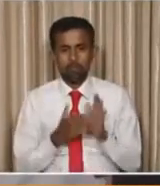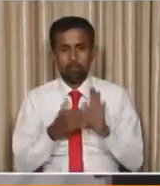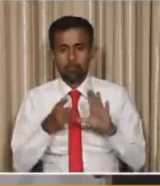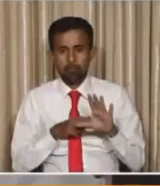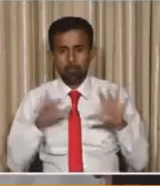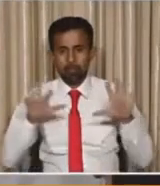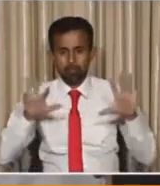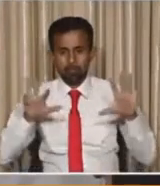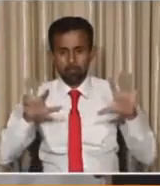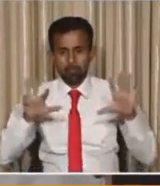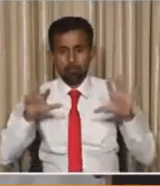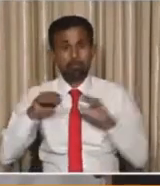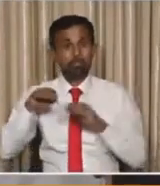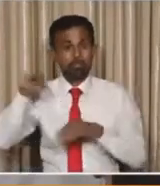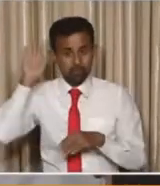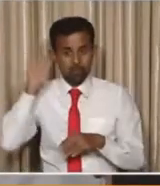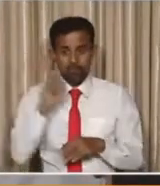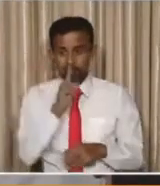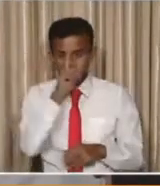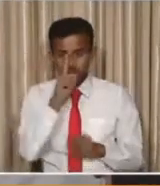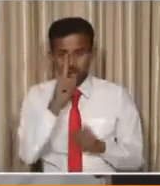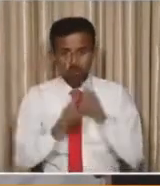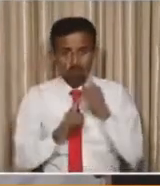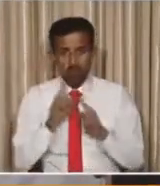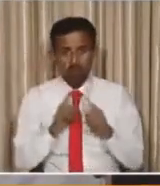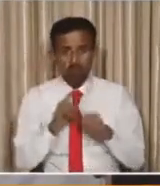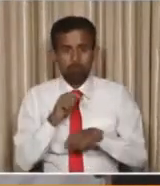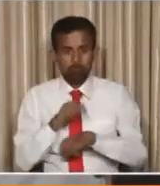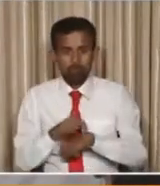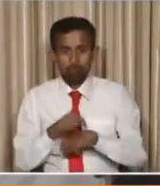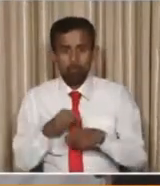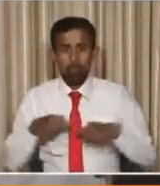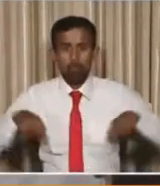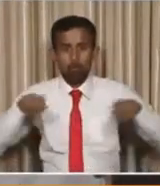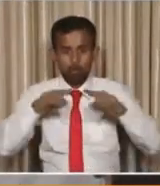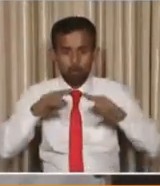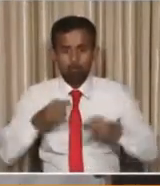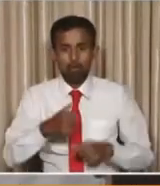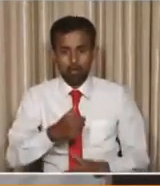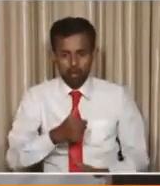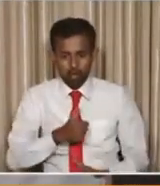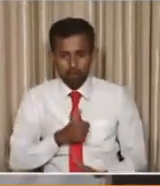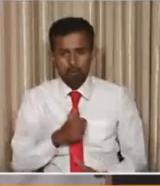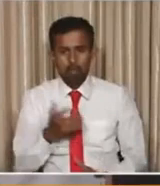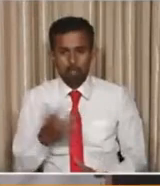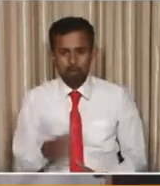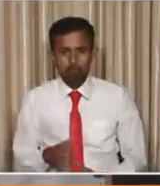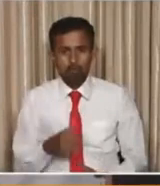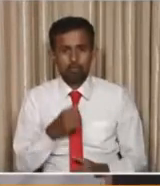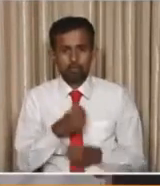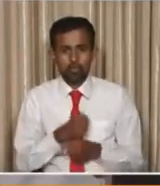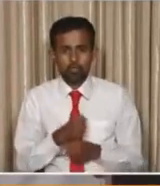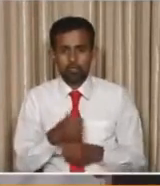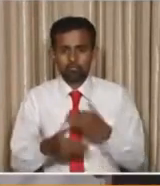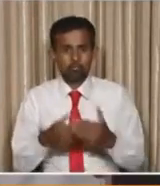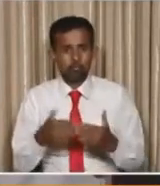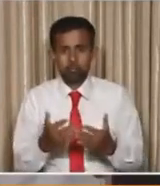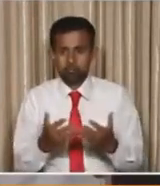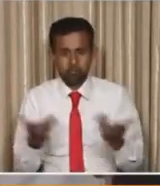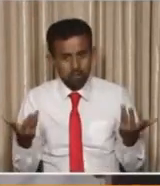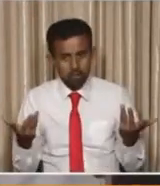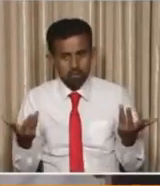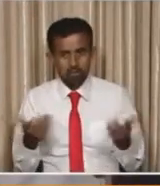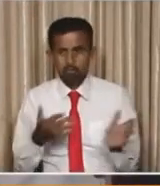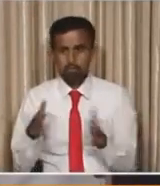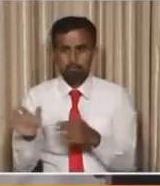9 වෙනිදාට ඉස්සෙල්ලා ඊට ඉස්සෙල්ලා සතිය අපි සාකච්ඡා කරද්දී අපි ඔක්කොම එකඟ වෙලා තිබුණා මේ ආණ්ඩුවට ගෙනියන්න බැරි නම් අයින්